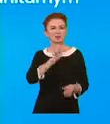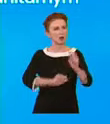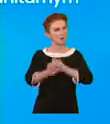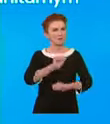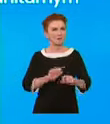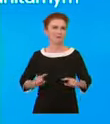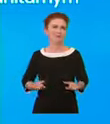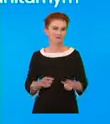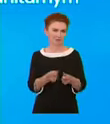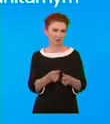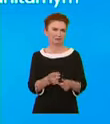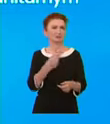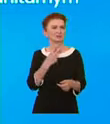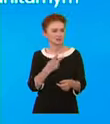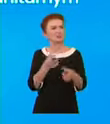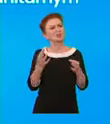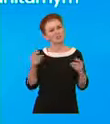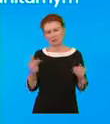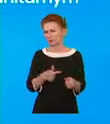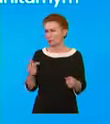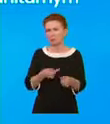pewno z pokorą musimy to